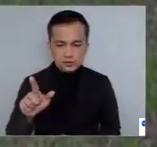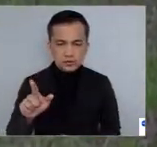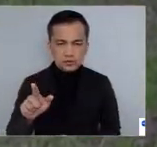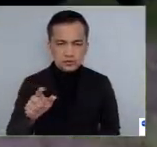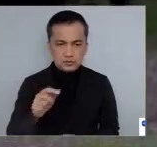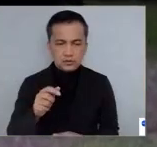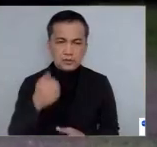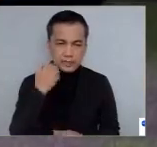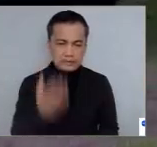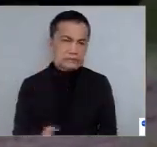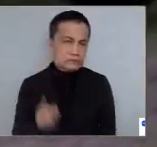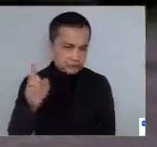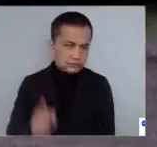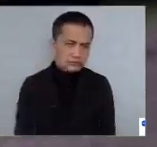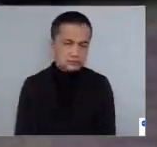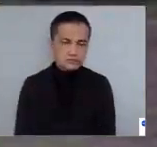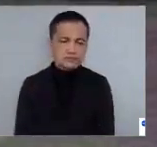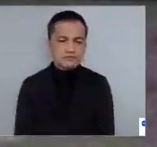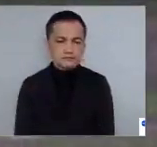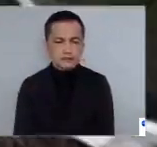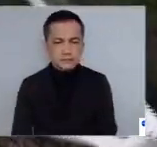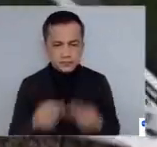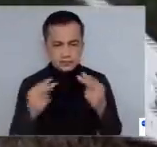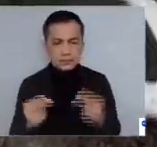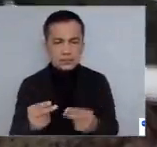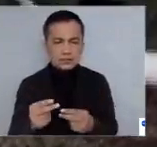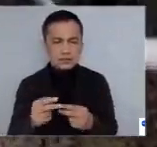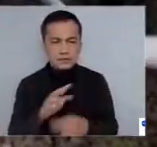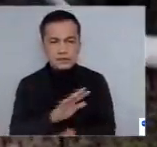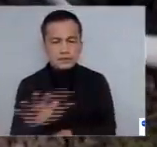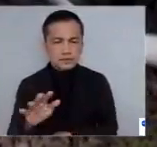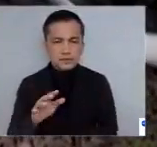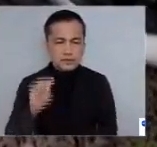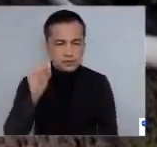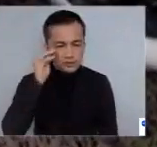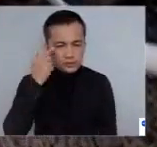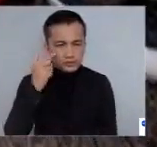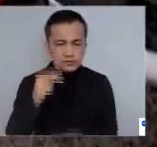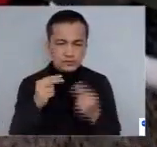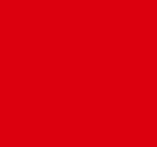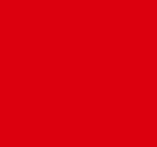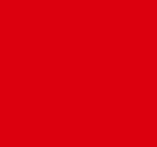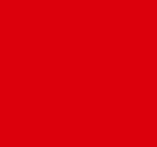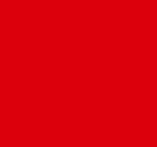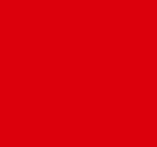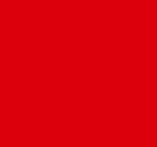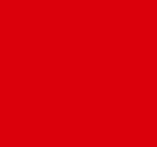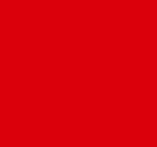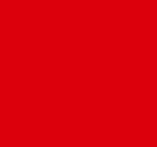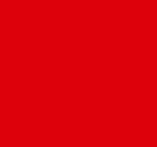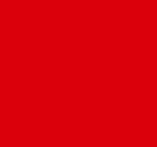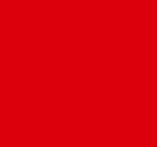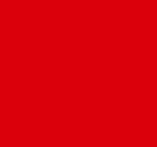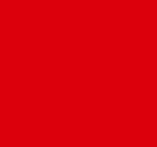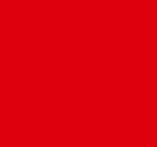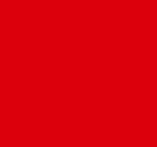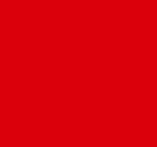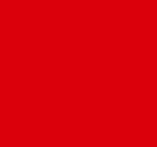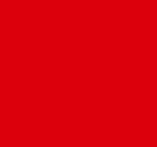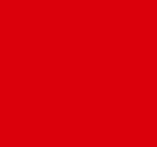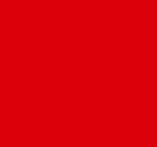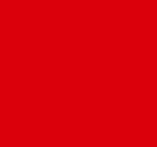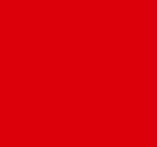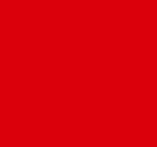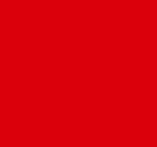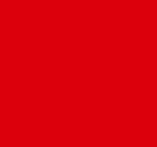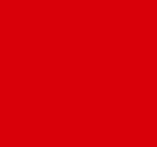doon nagbabalita mula sa frontline Mon Gualvez nos 5 mga kapatid Julius baba